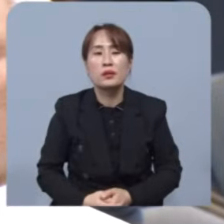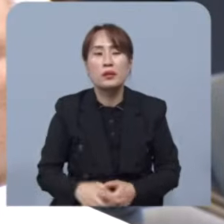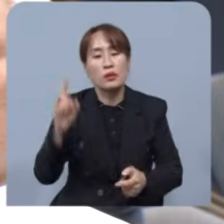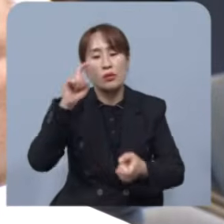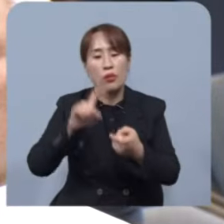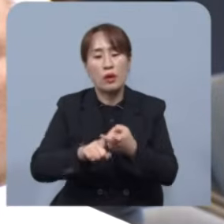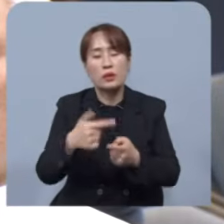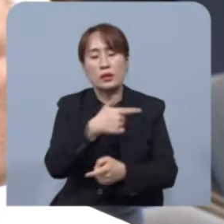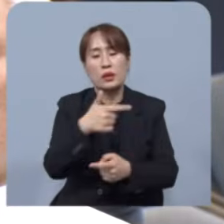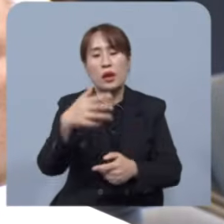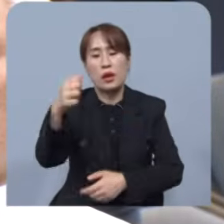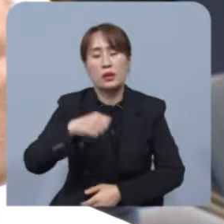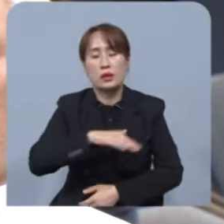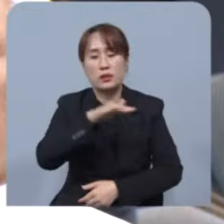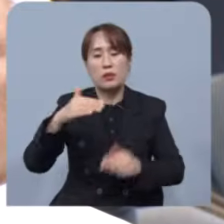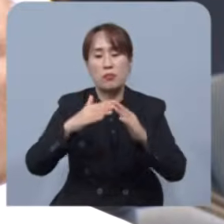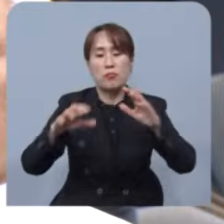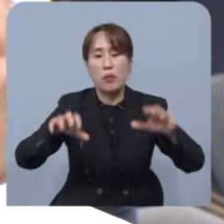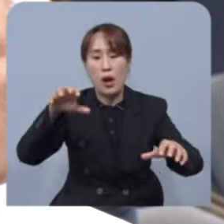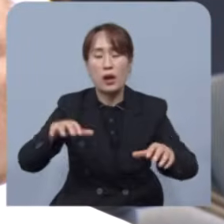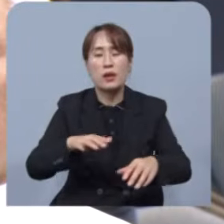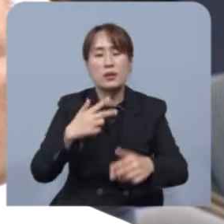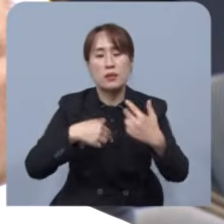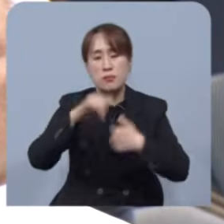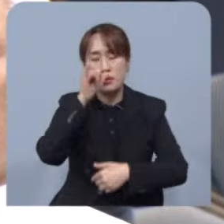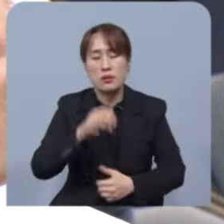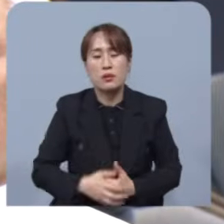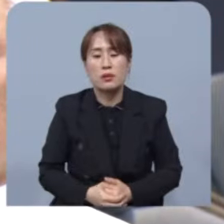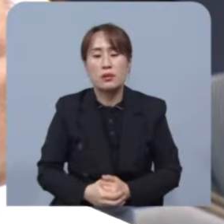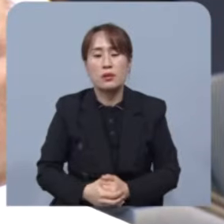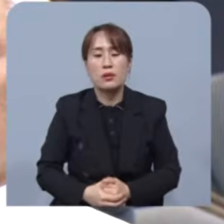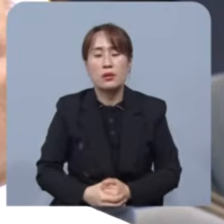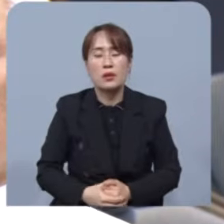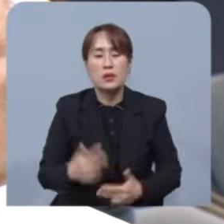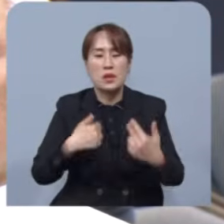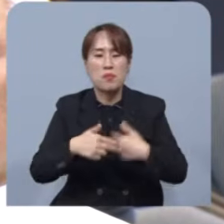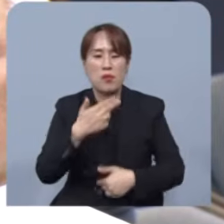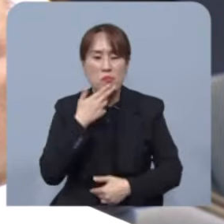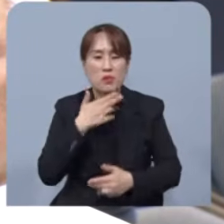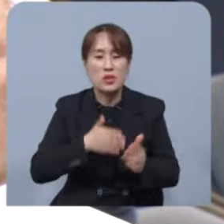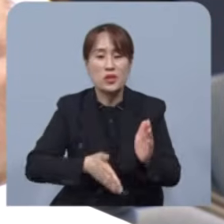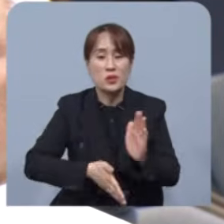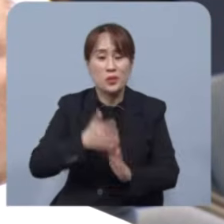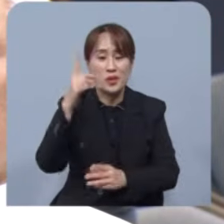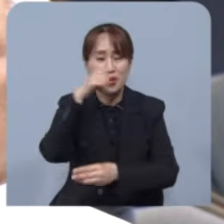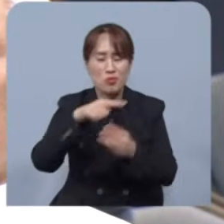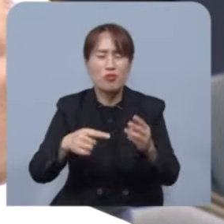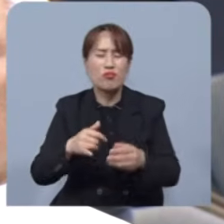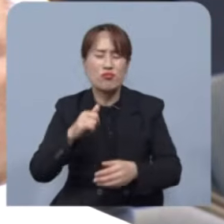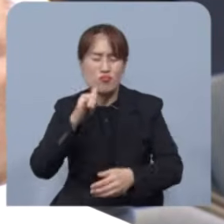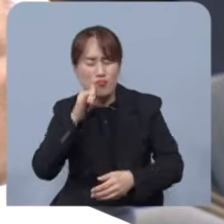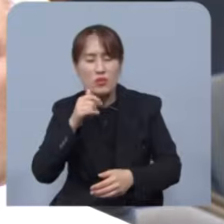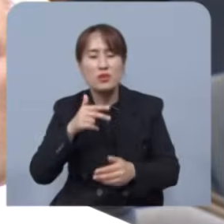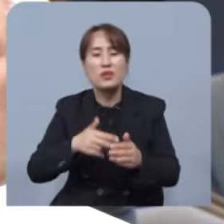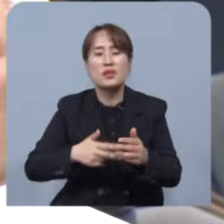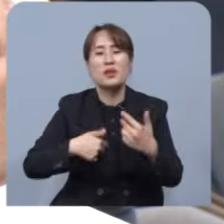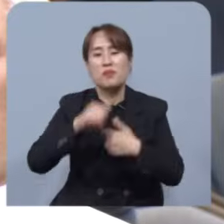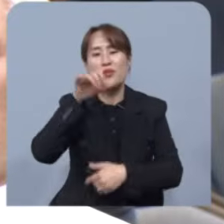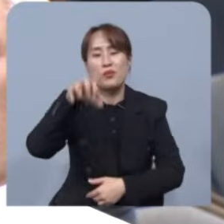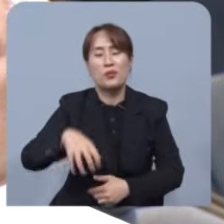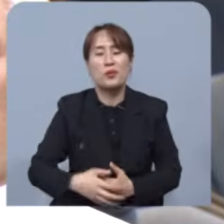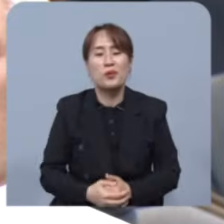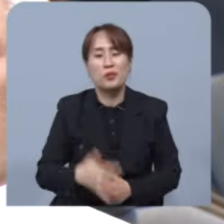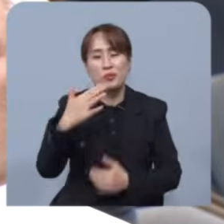관심을 가져주신다면은 저희 마을 굉장히 좀 재미있습니다. 노잼도시 청주에서도 재미있는 마을이고요. 네, 충북에 도움이 될 수 있는